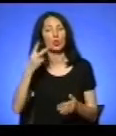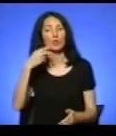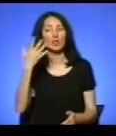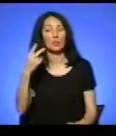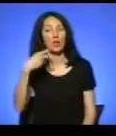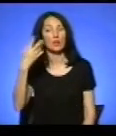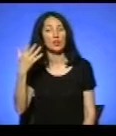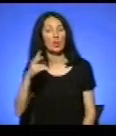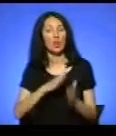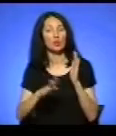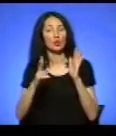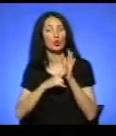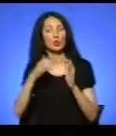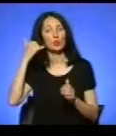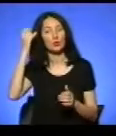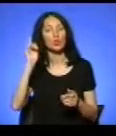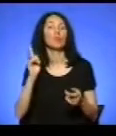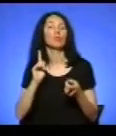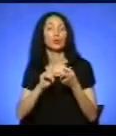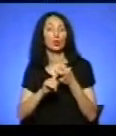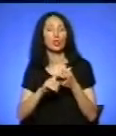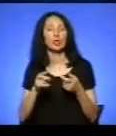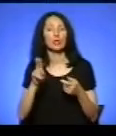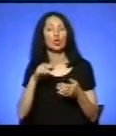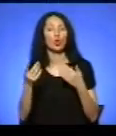97. Дзвоніть, долучайтеся до розмови.